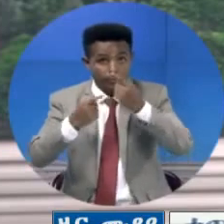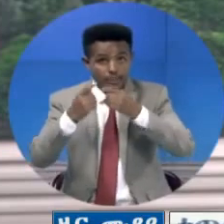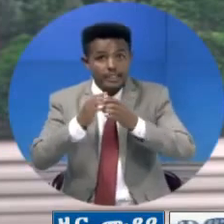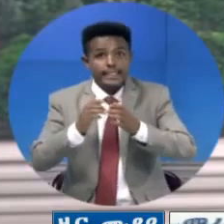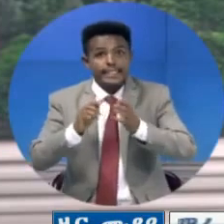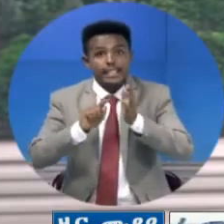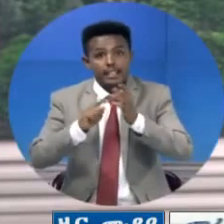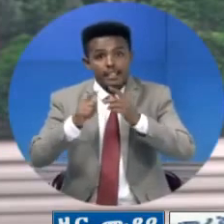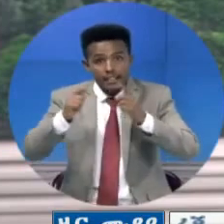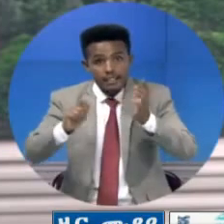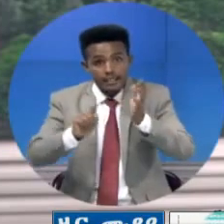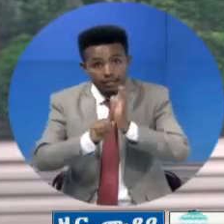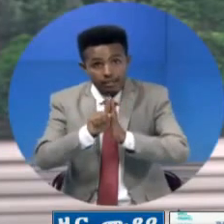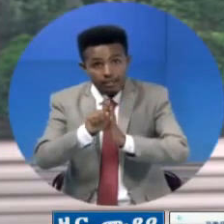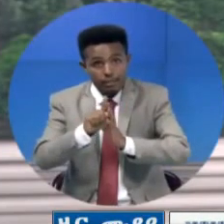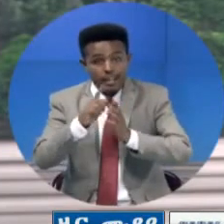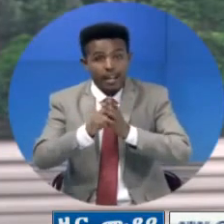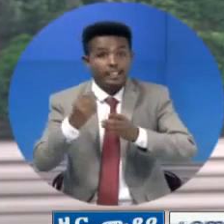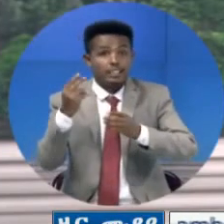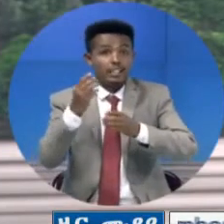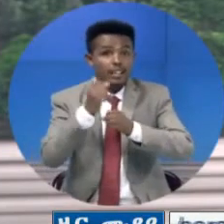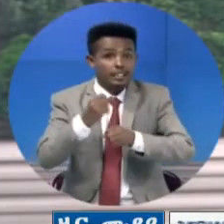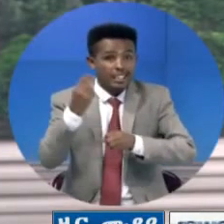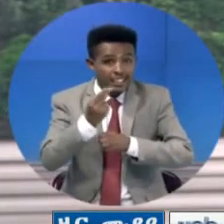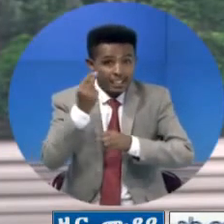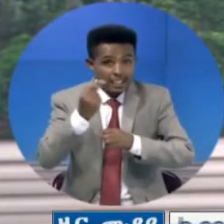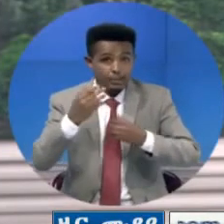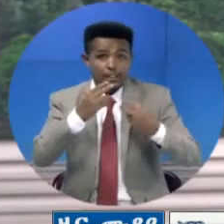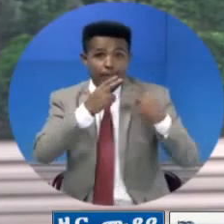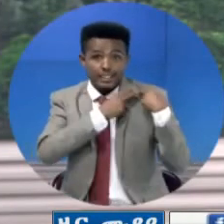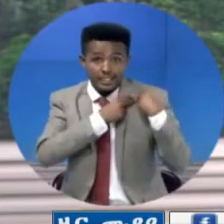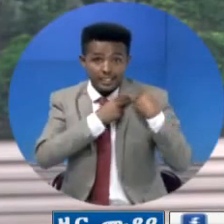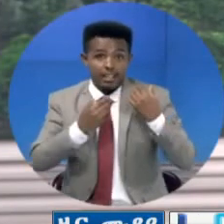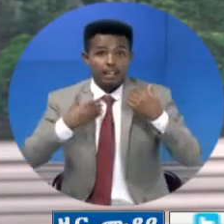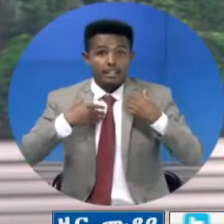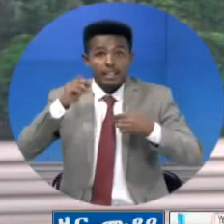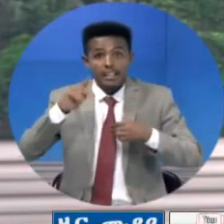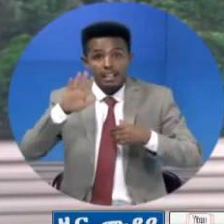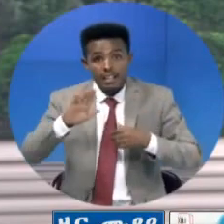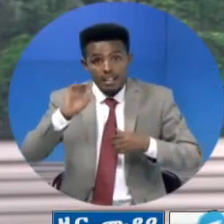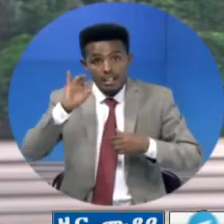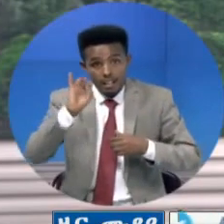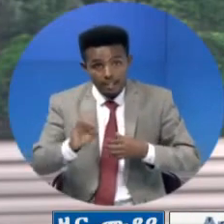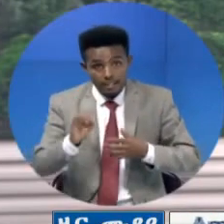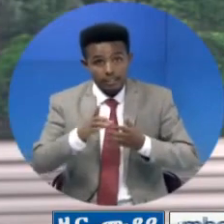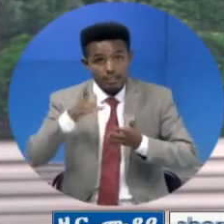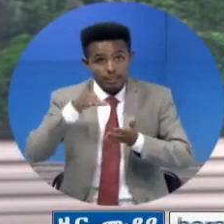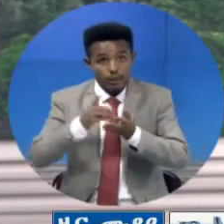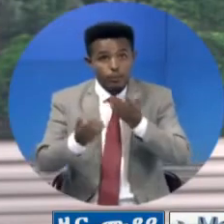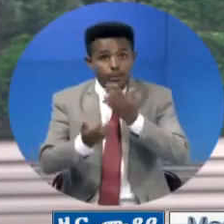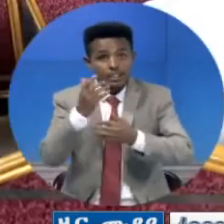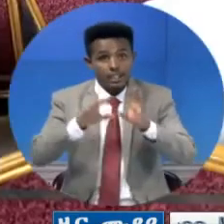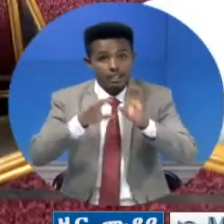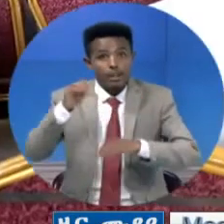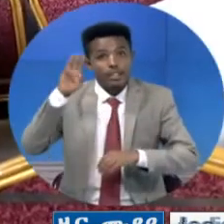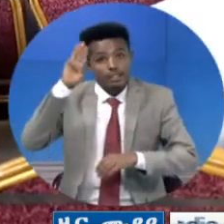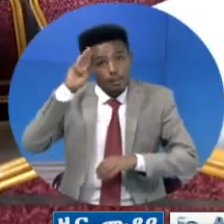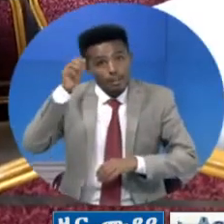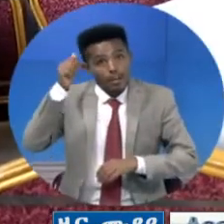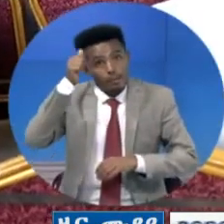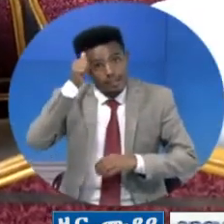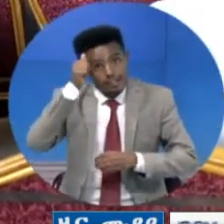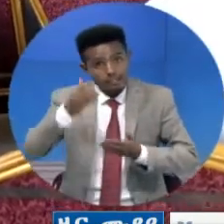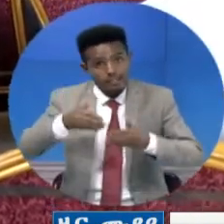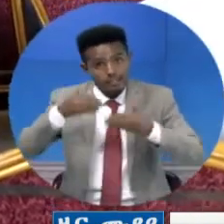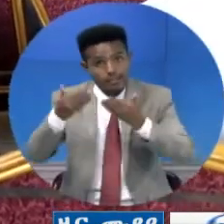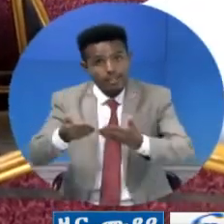ተባይ ኬሚካል ቁጥጥር አያያዝ አጠቃቀም ከባለድርሻ አካላት ጋር በዳንግላ ከተማ ውይይት አካሂዷል። ሳሙኤል አማረ።